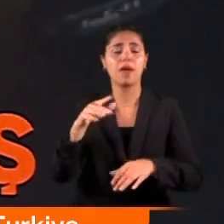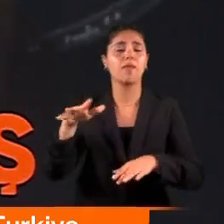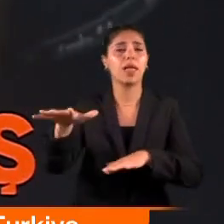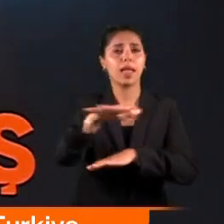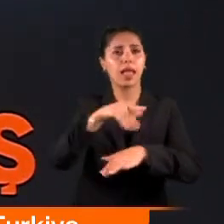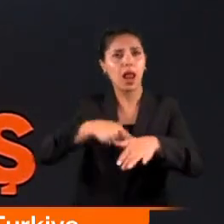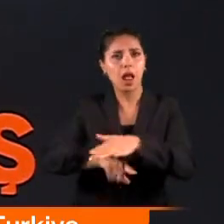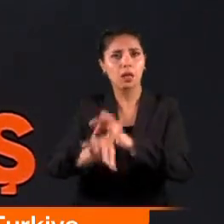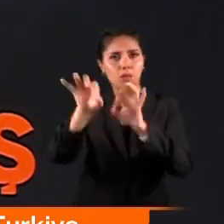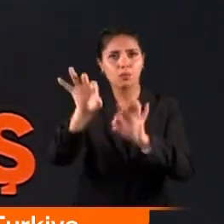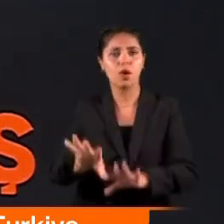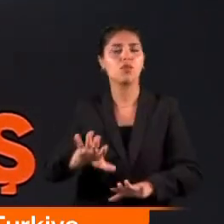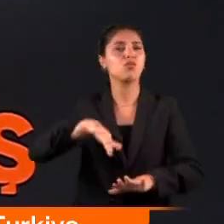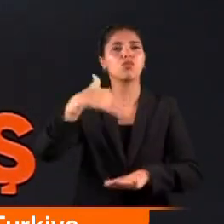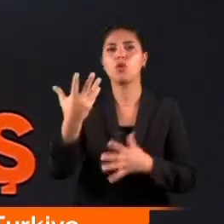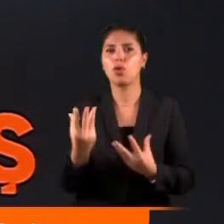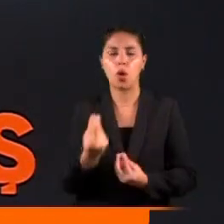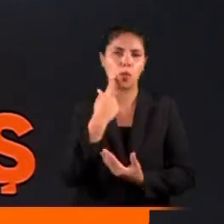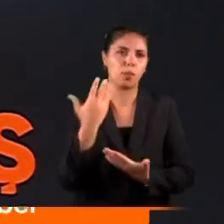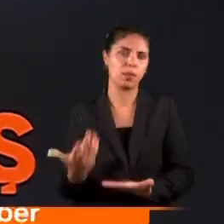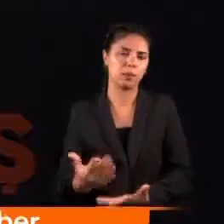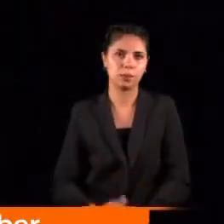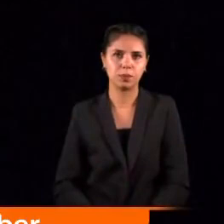Amerikalı dağcının. İşte sonrası.